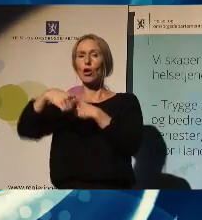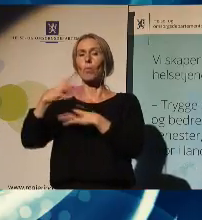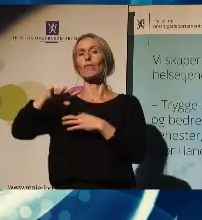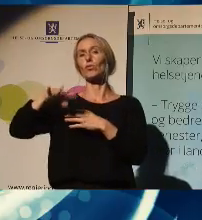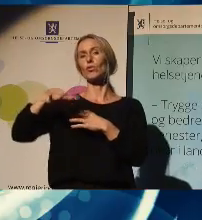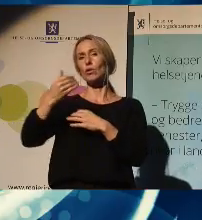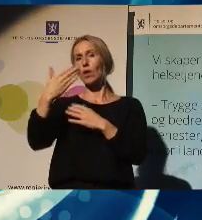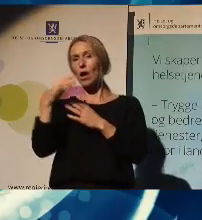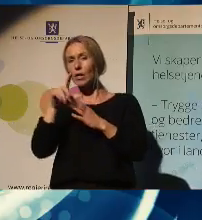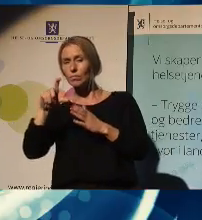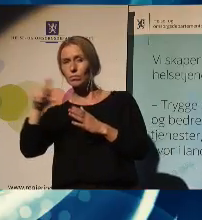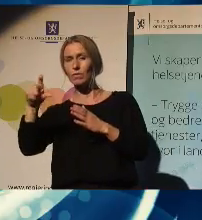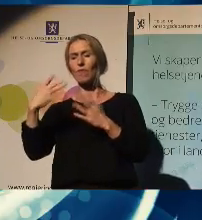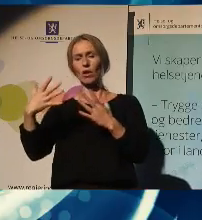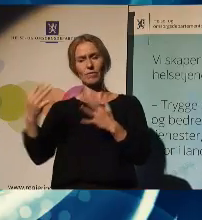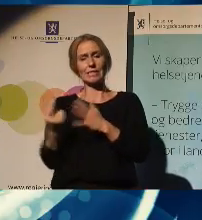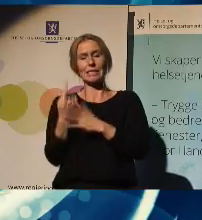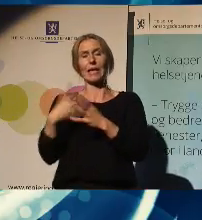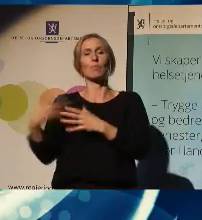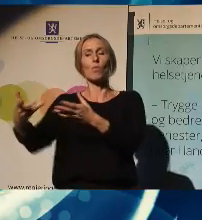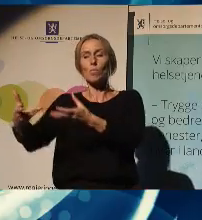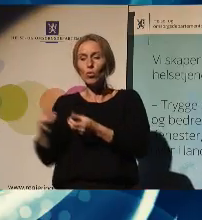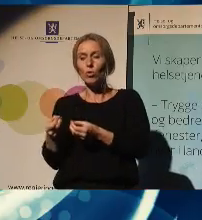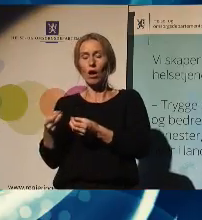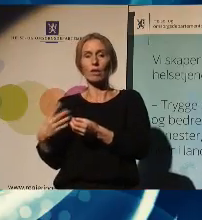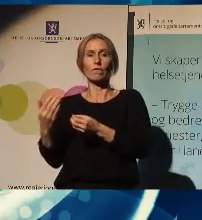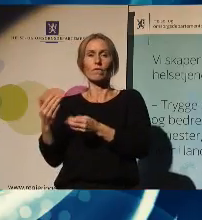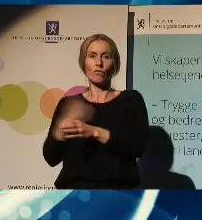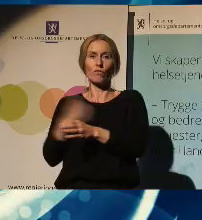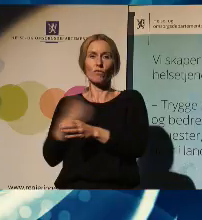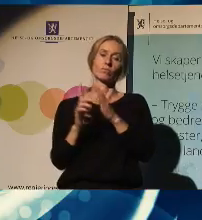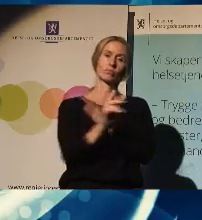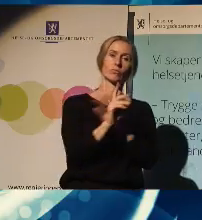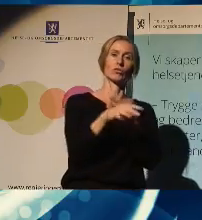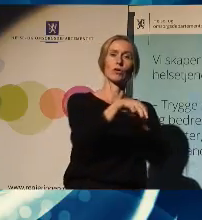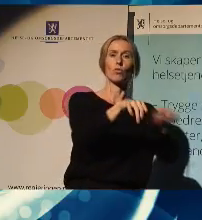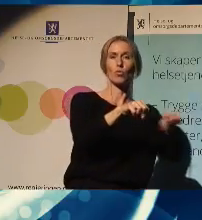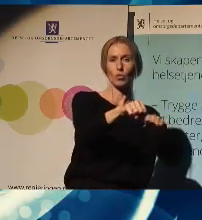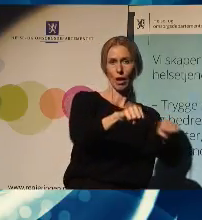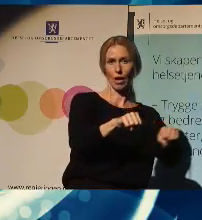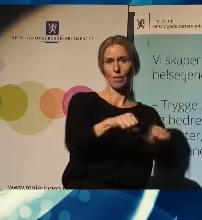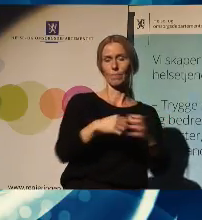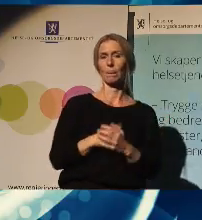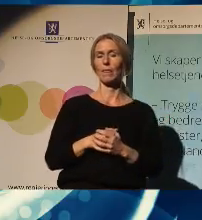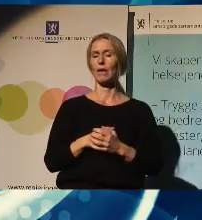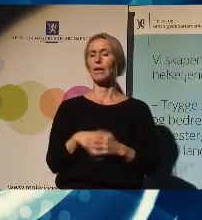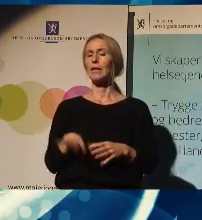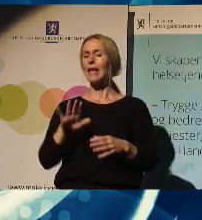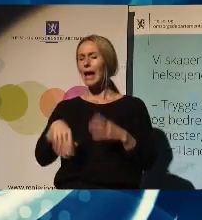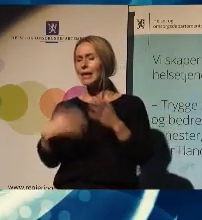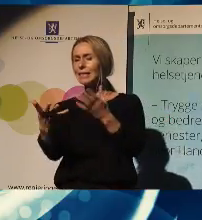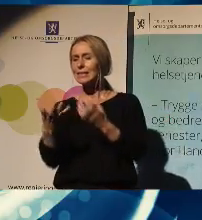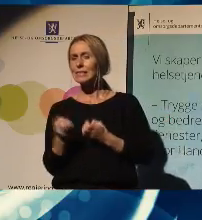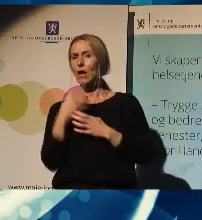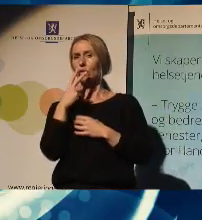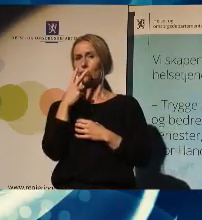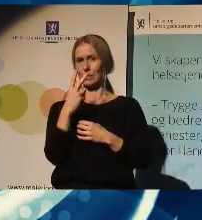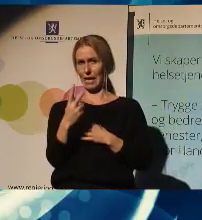på mottakene før de kommer ut i kommunene. Det som interessant å se at